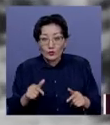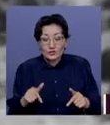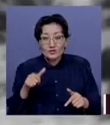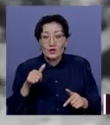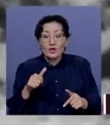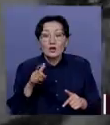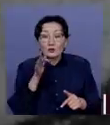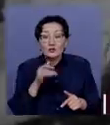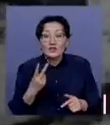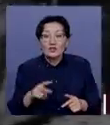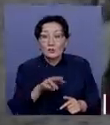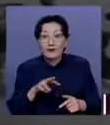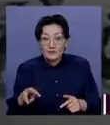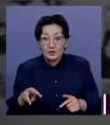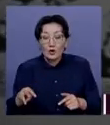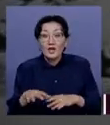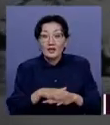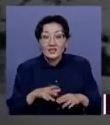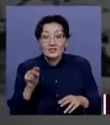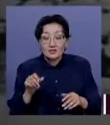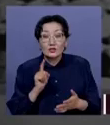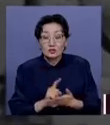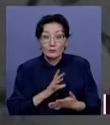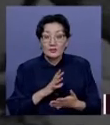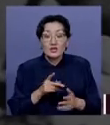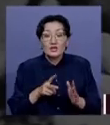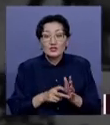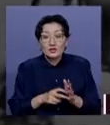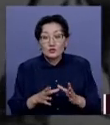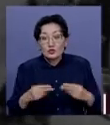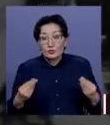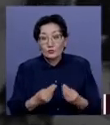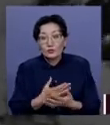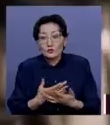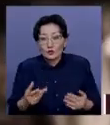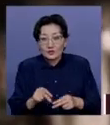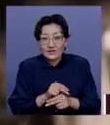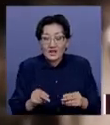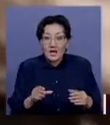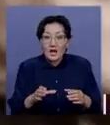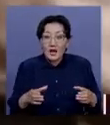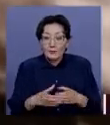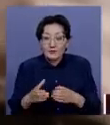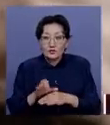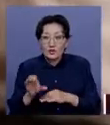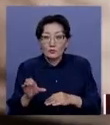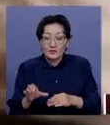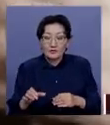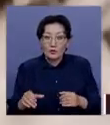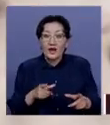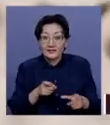кем дегенде 20 миллион болу керек еді. Оның сөзінше 700-дей отбасы түрлі түзеу лагерлеріне жіберіліп, қуғын